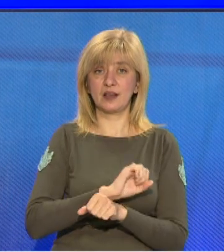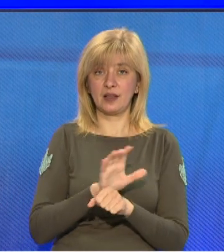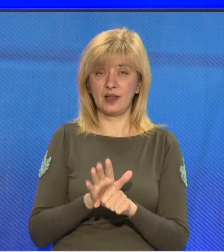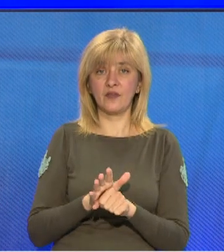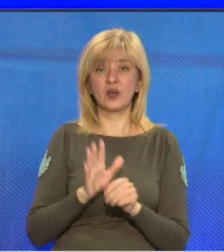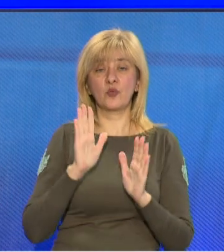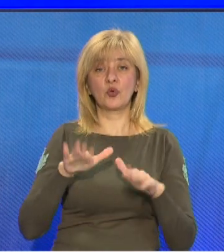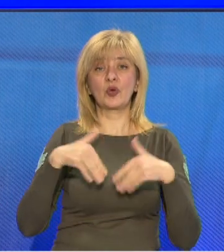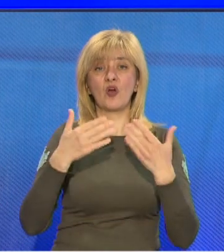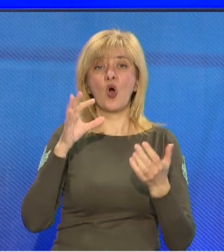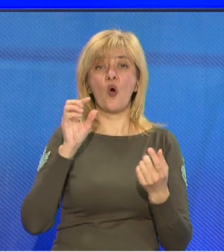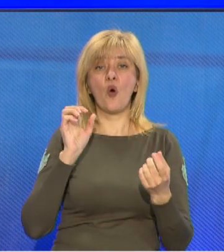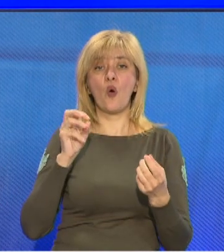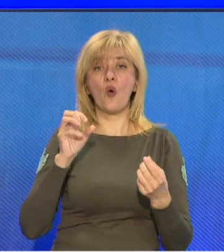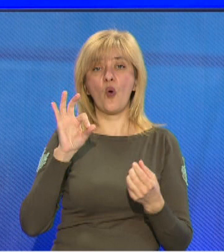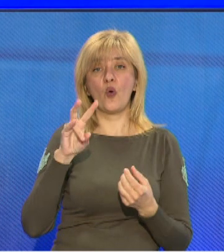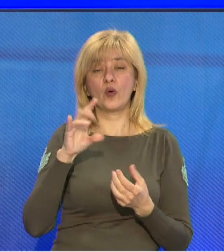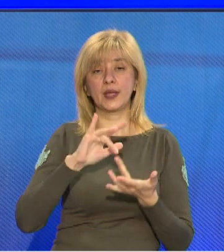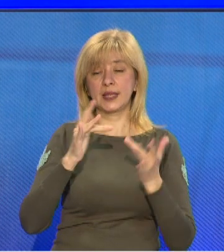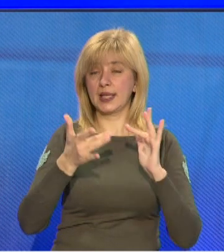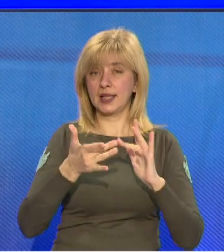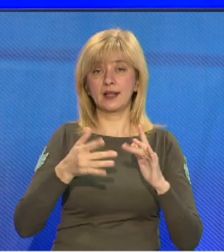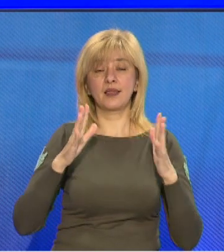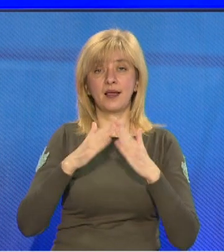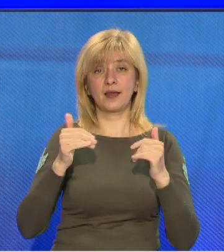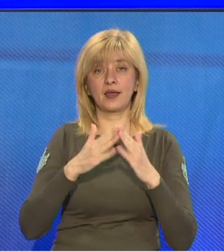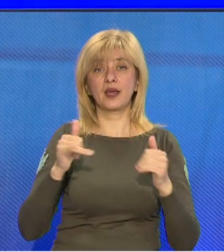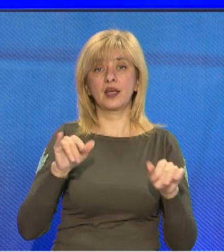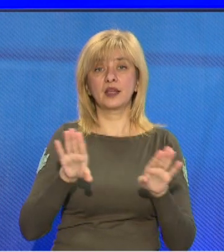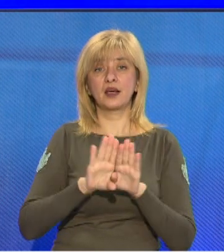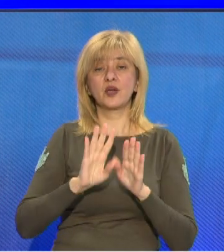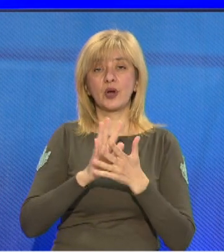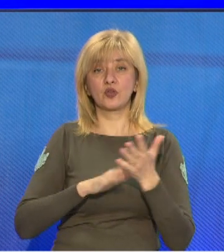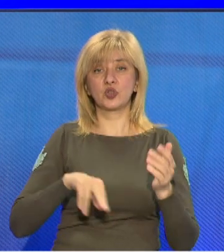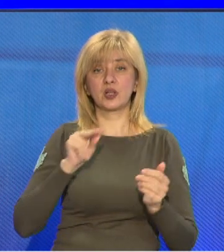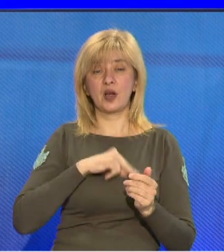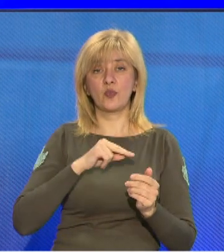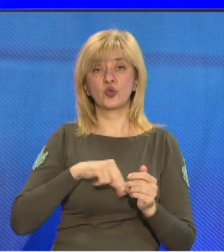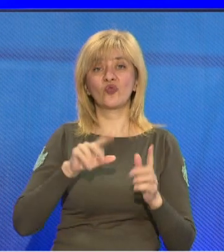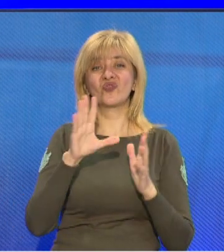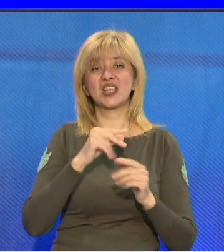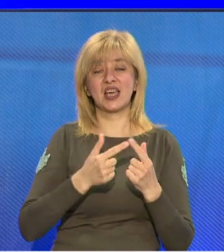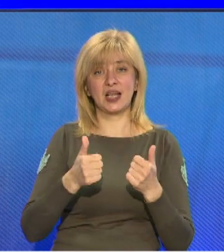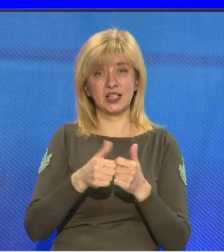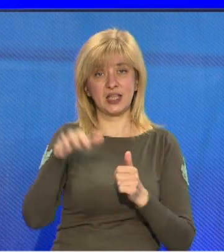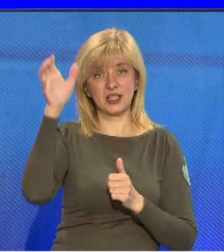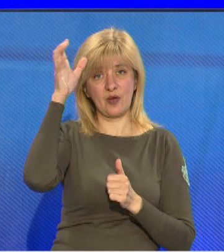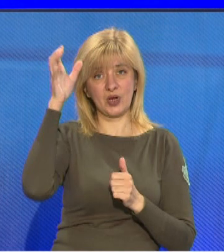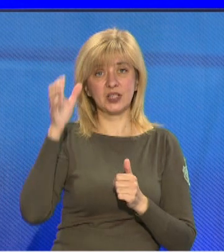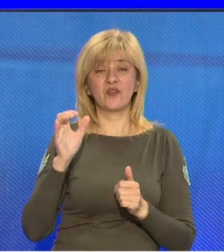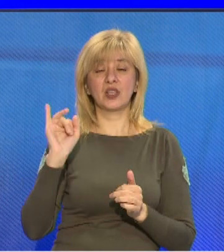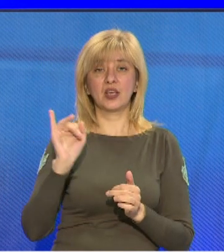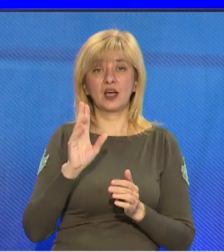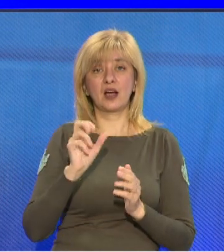сваёй праграмай. Традыцыйна прадоўжаць працу і ўсе ўстановы дадатковай адукацыі, якія, як падкрэсліваюць спецыялісты,